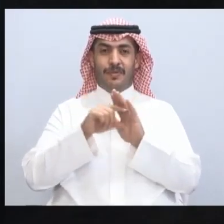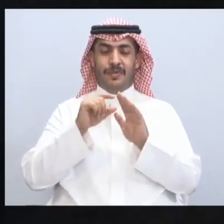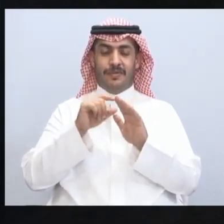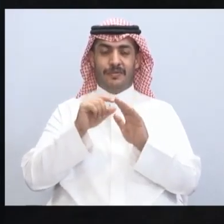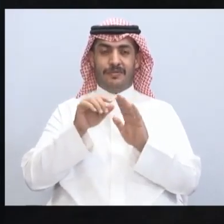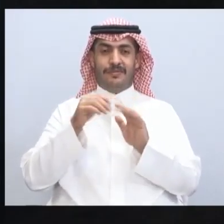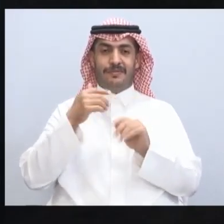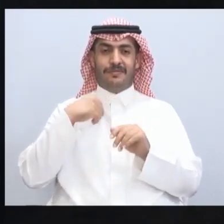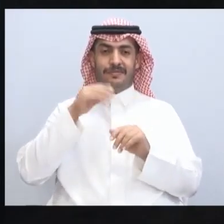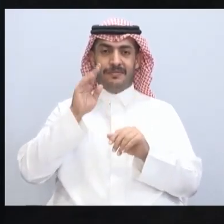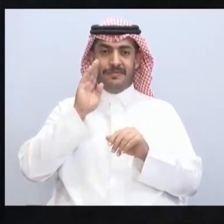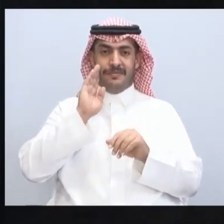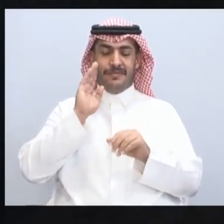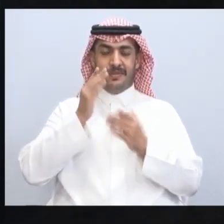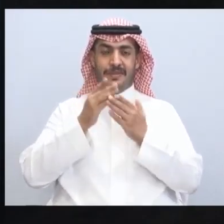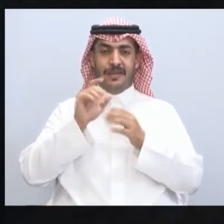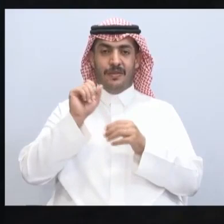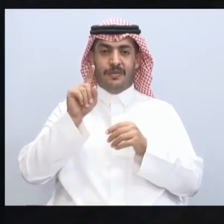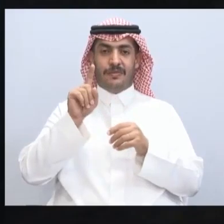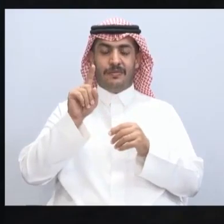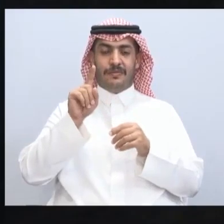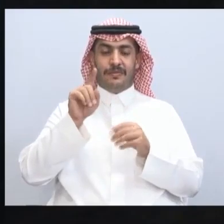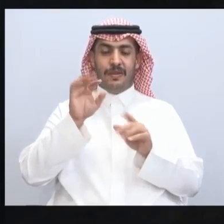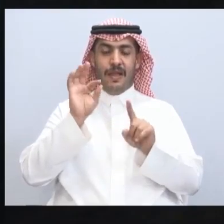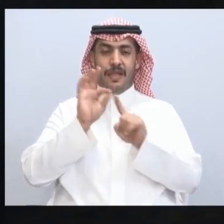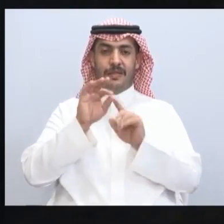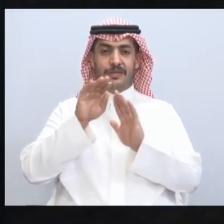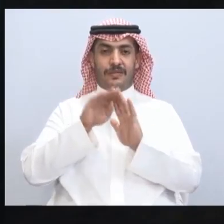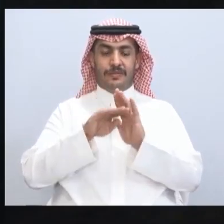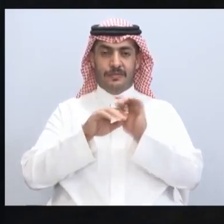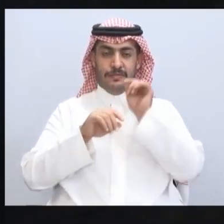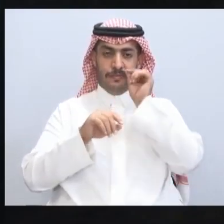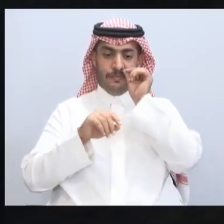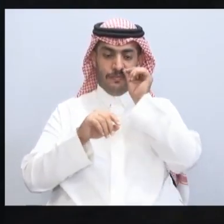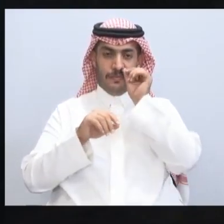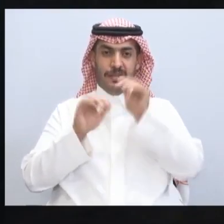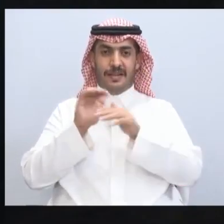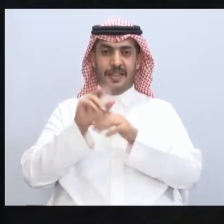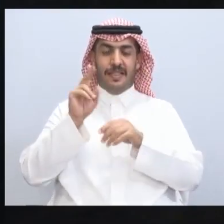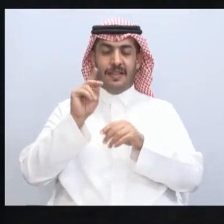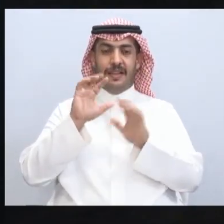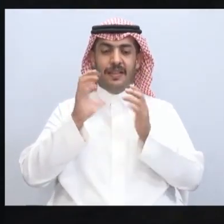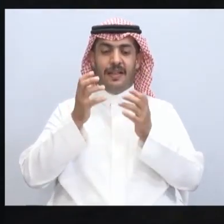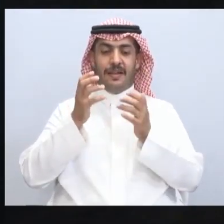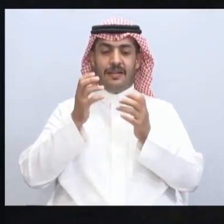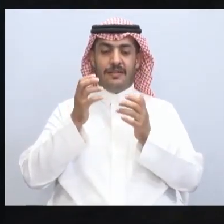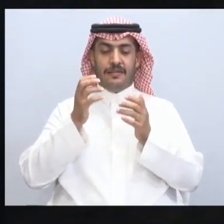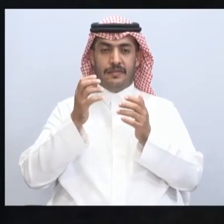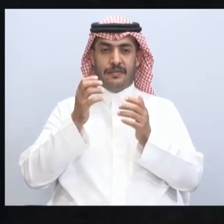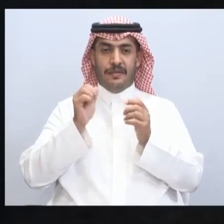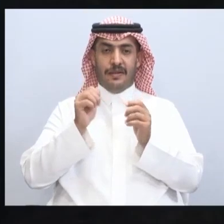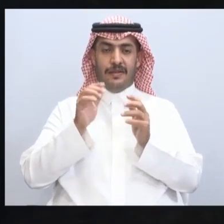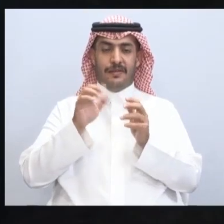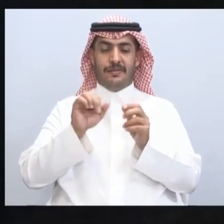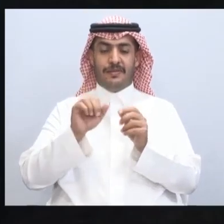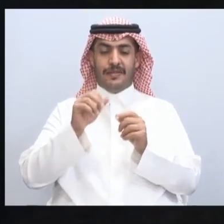الوحده تعرفنا في درسنا الاول على تحديد الاهداف الشخصيه والدرس الثاني اداره الصراع درسنا